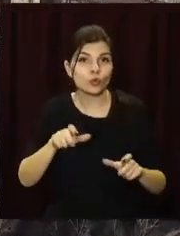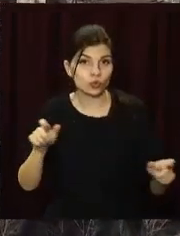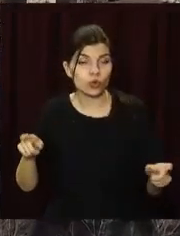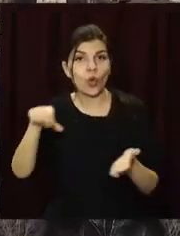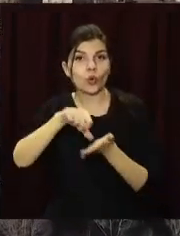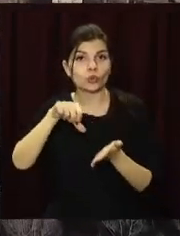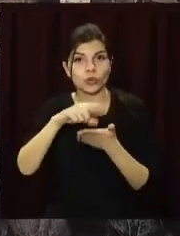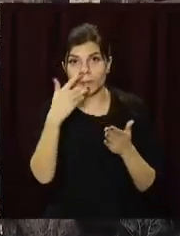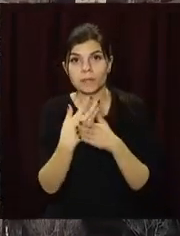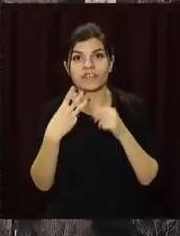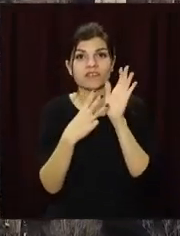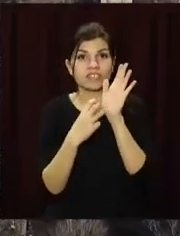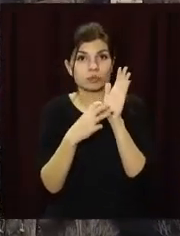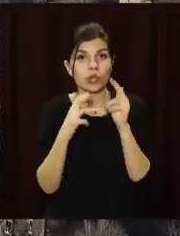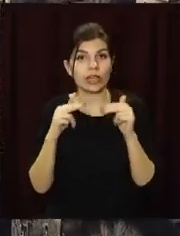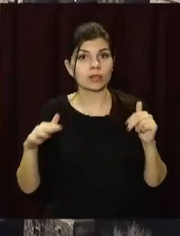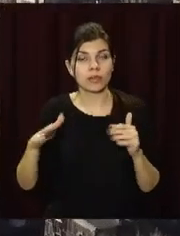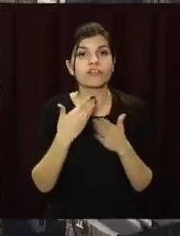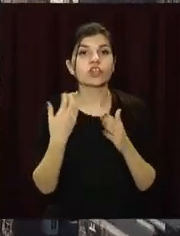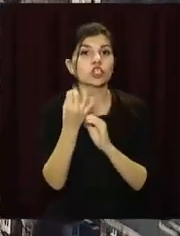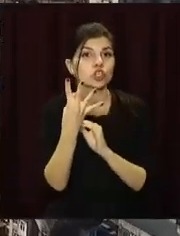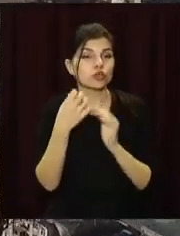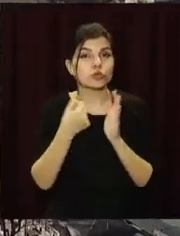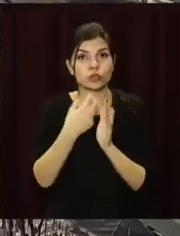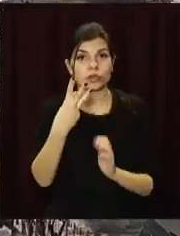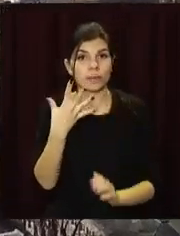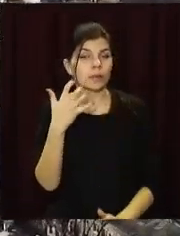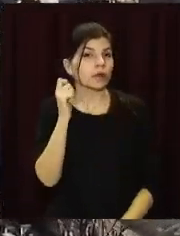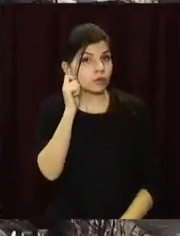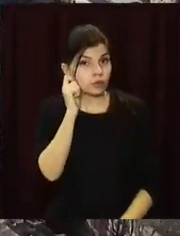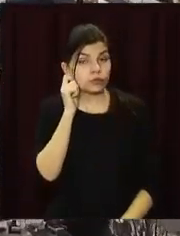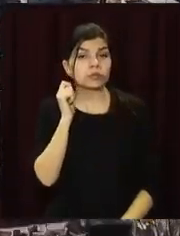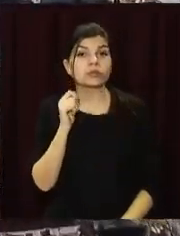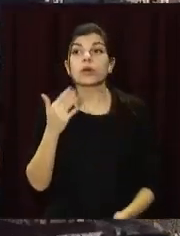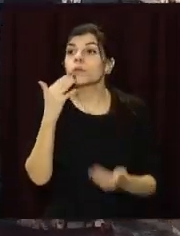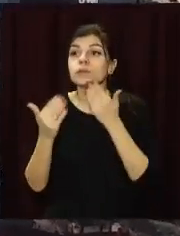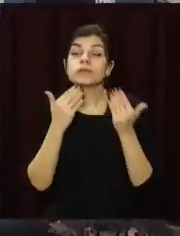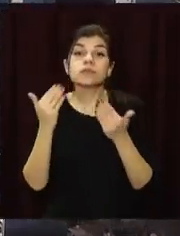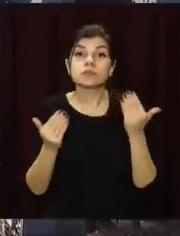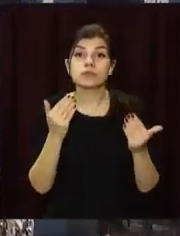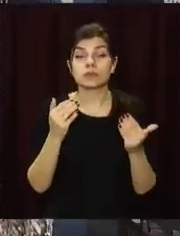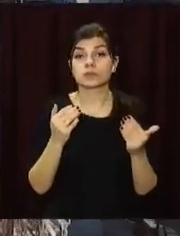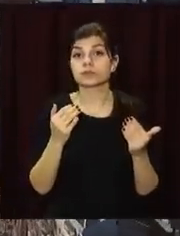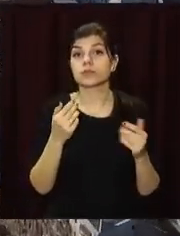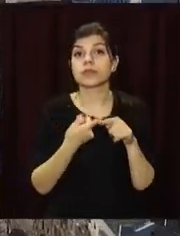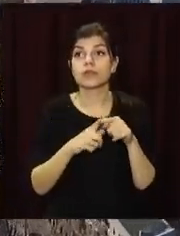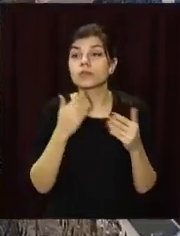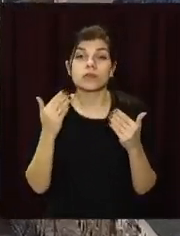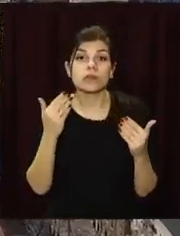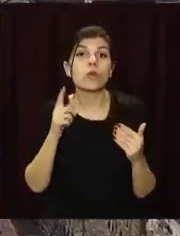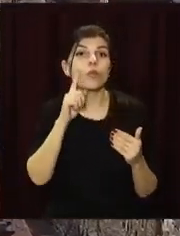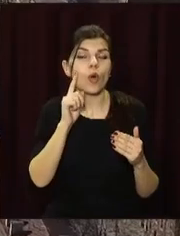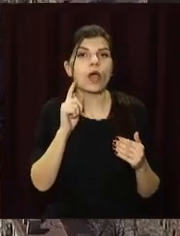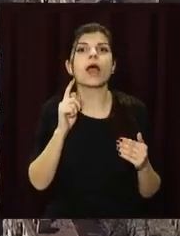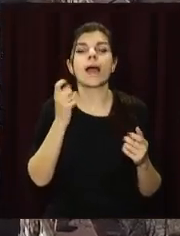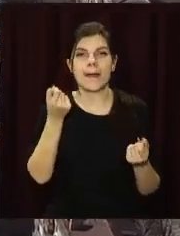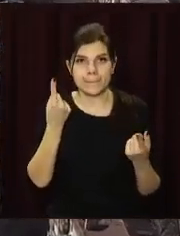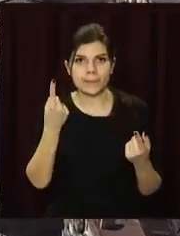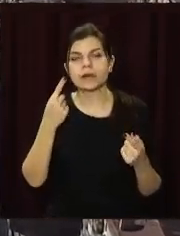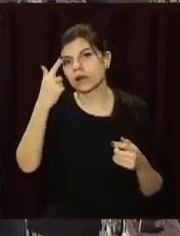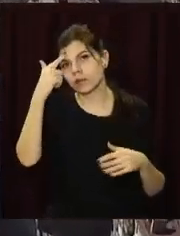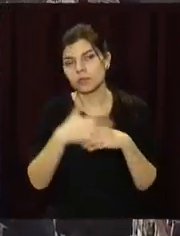у ньому взяли понад 800 дніпрян від 14 до 35 років. Опитування – один з інструментів, який допомагає молоді комунікувати